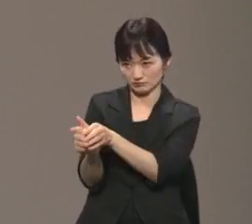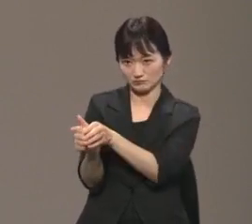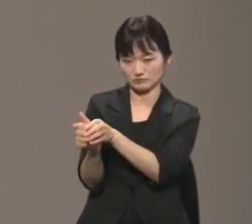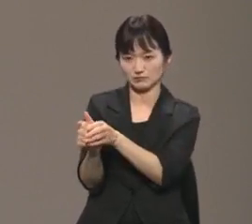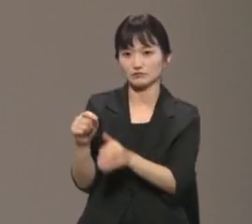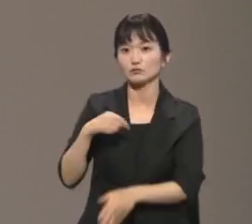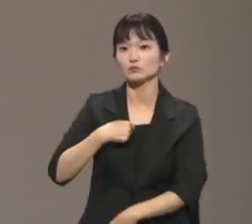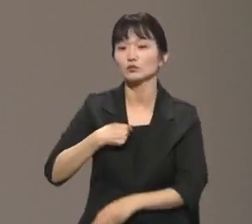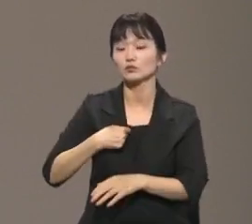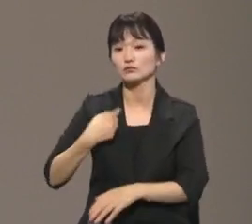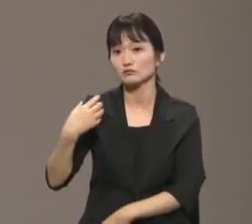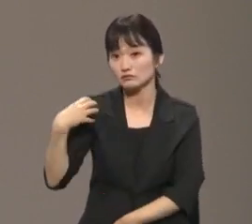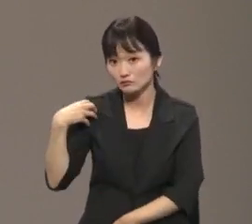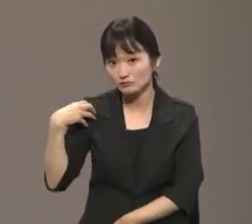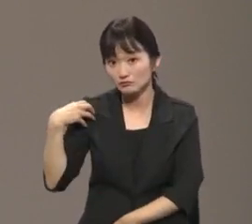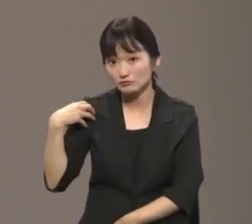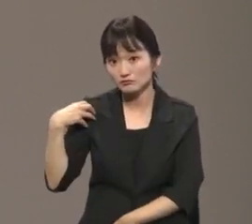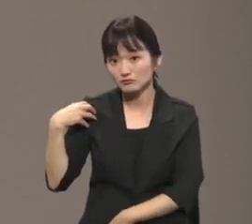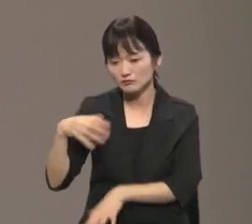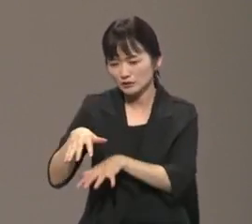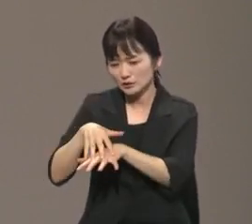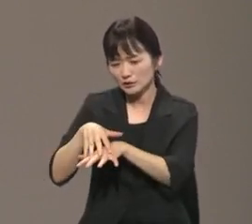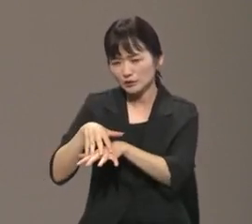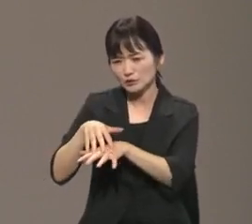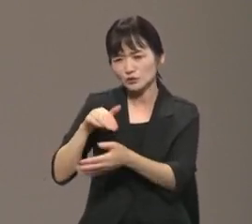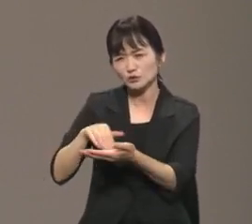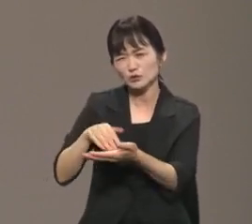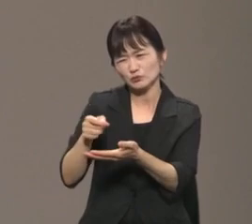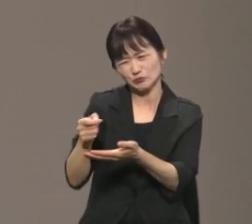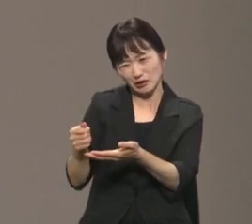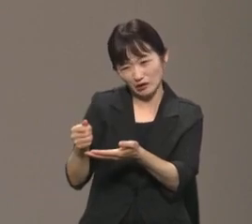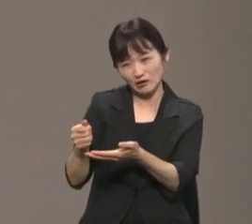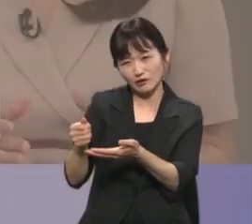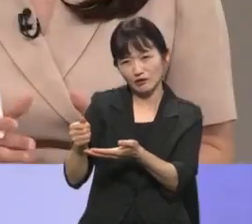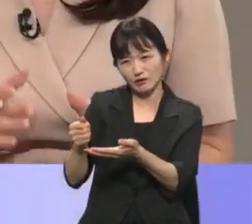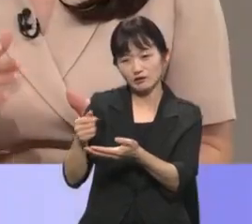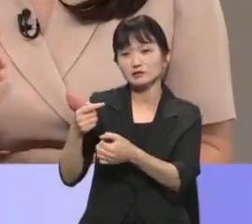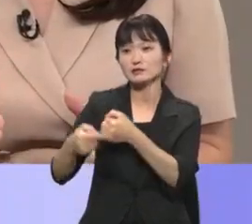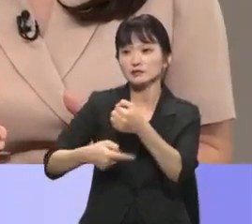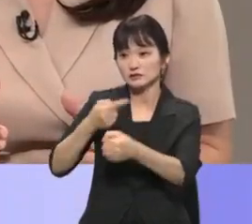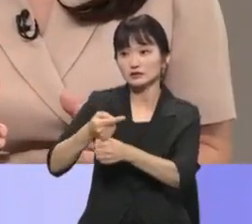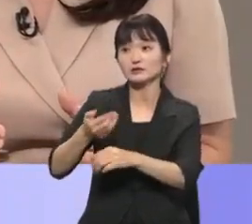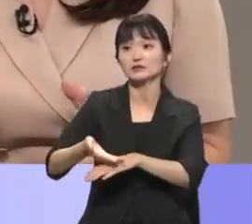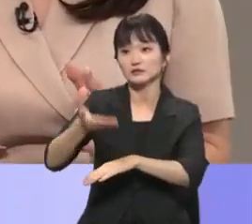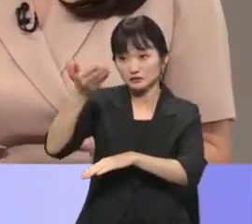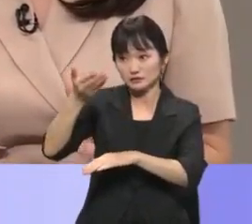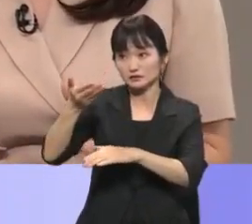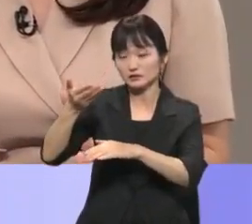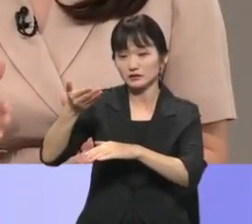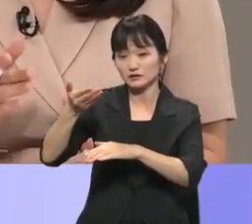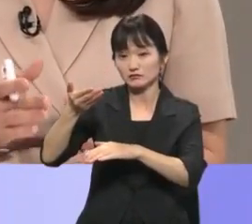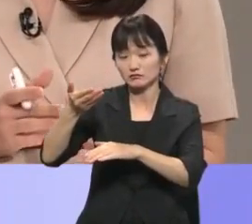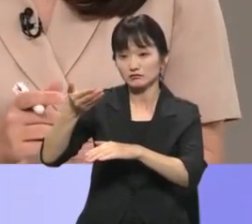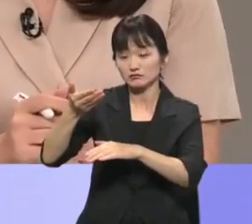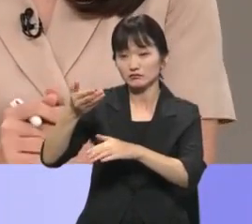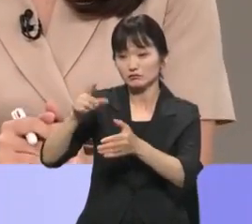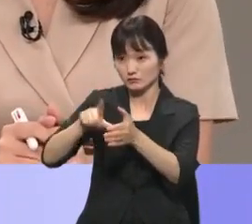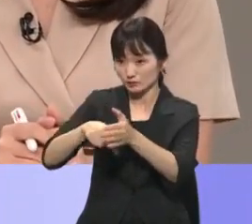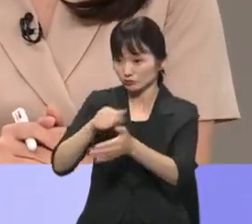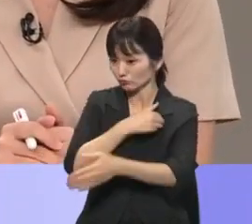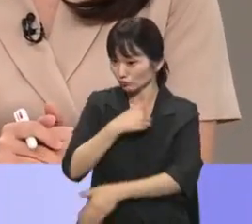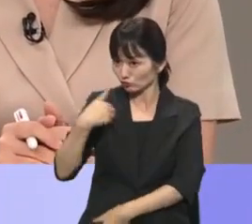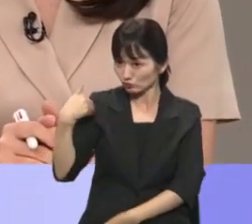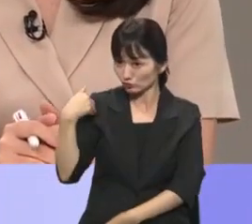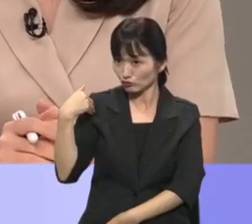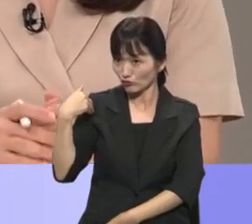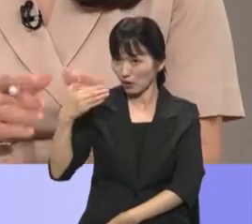주관부서 인프라가 좀 부족하다고 하더라도 1년이 조금 넘는 시간이 있다면 저는 충분히 할 수 있는